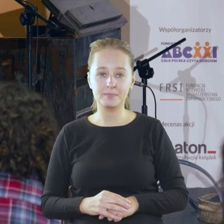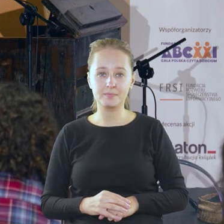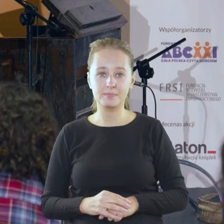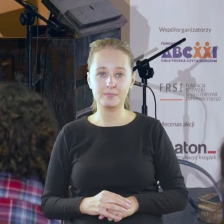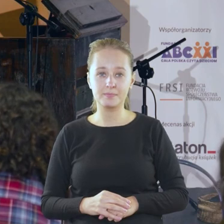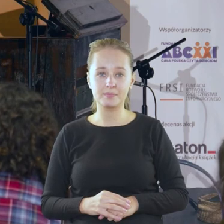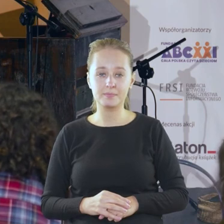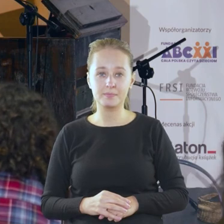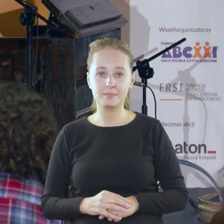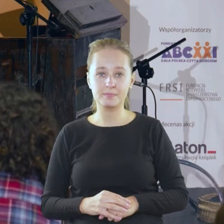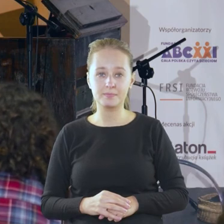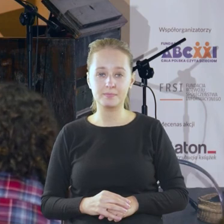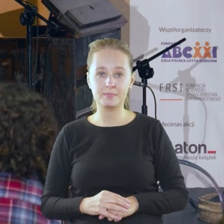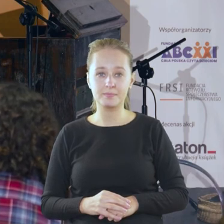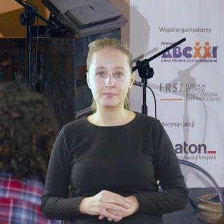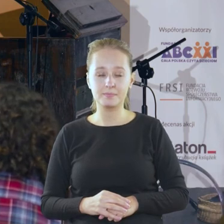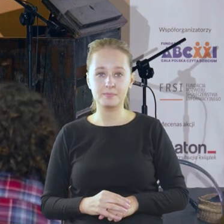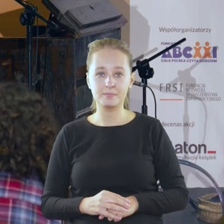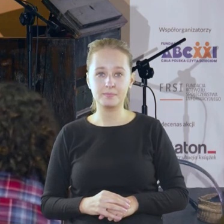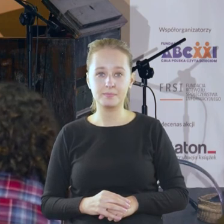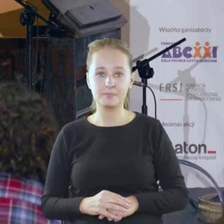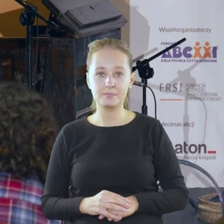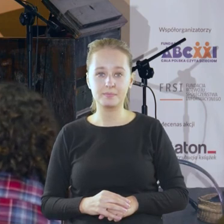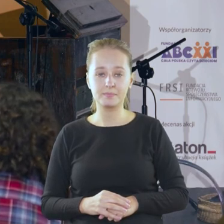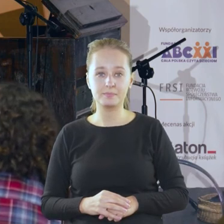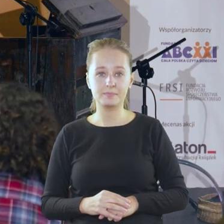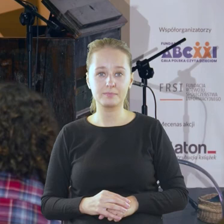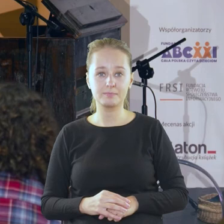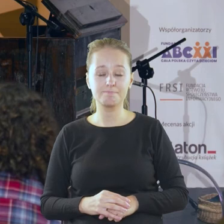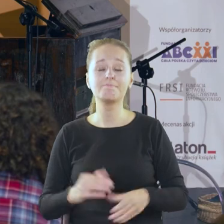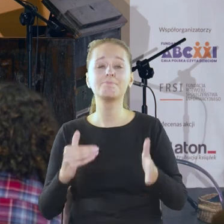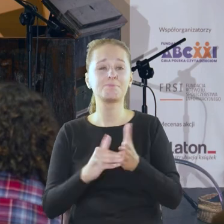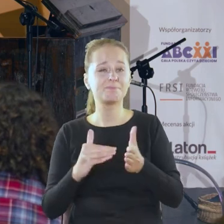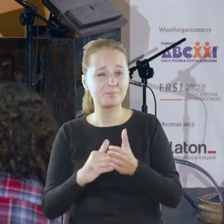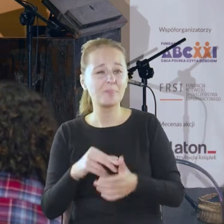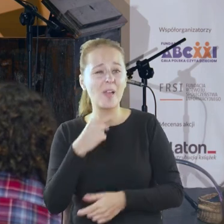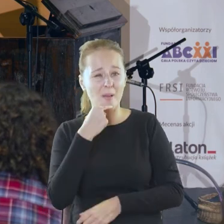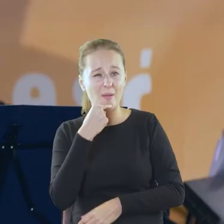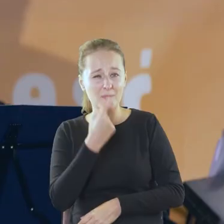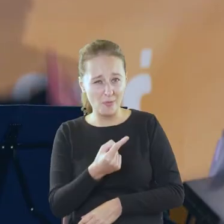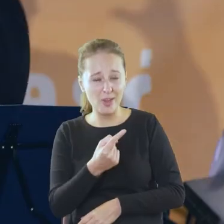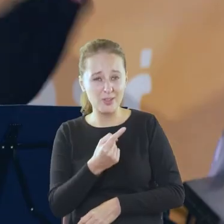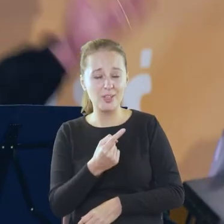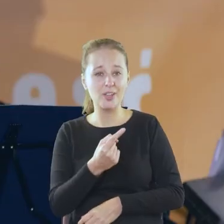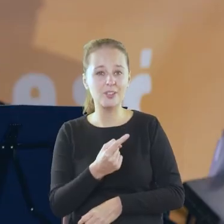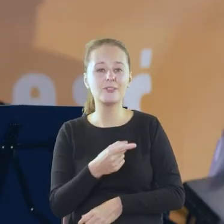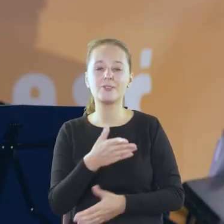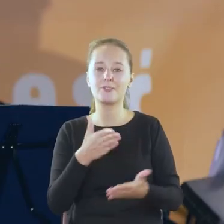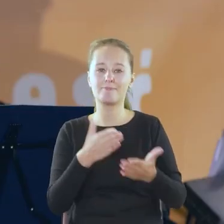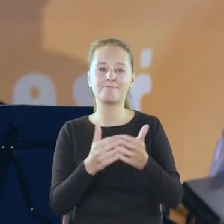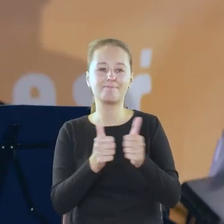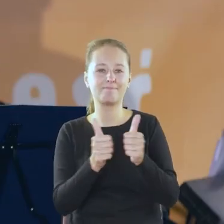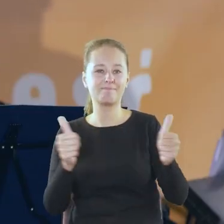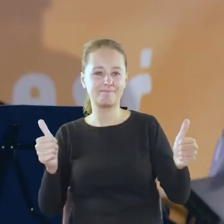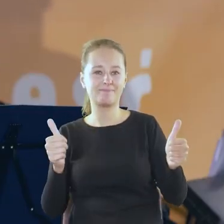nie sposób się z nią rozprawić trzeba ją po prostu powiedzieć i mieć ją już za sobą wielka